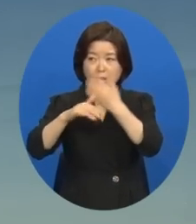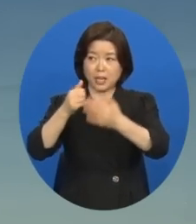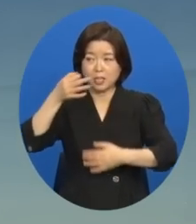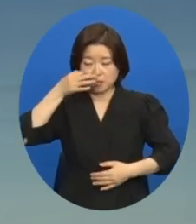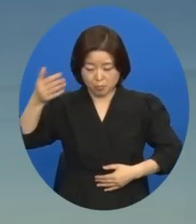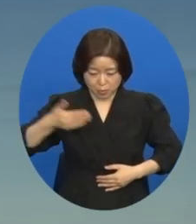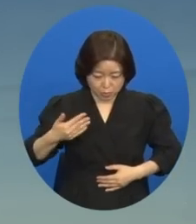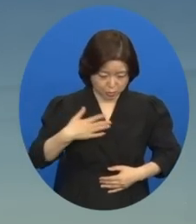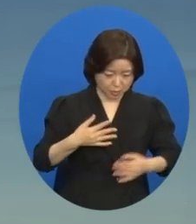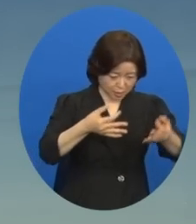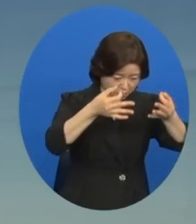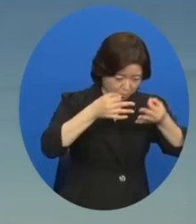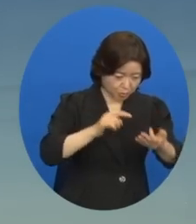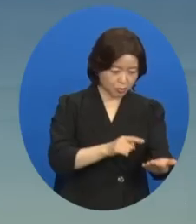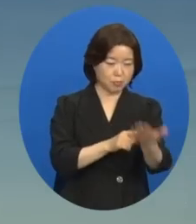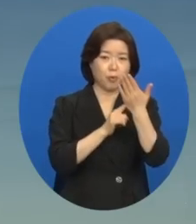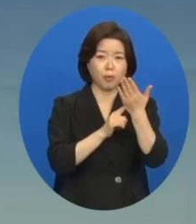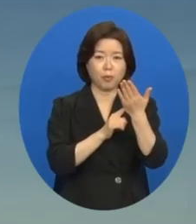저를 보여주셨어요.